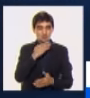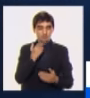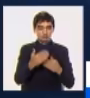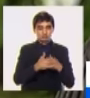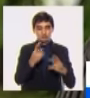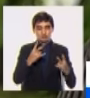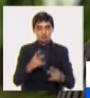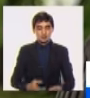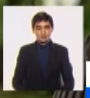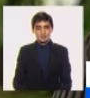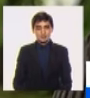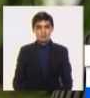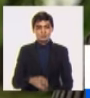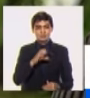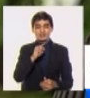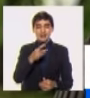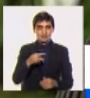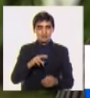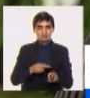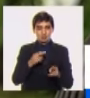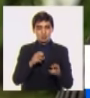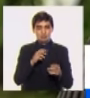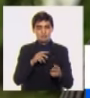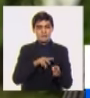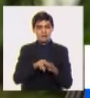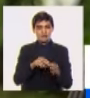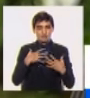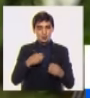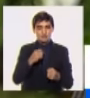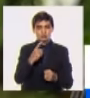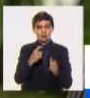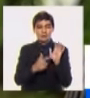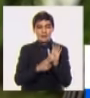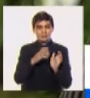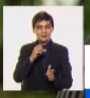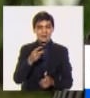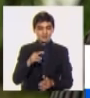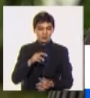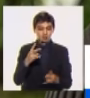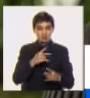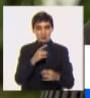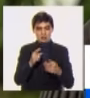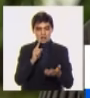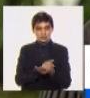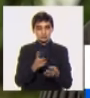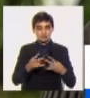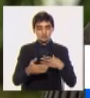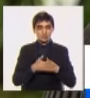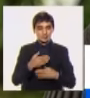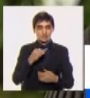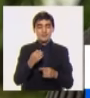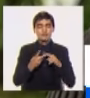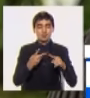надо привлечь по статье по средней тяжести это 107 статья да обязательно надо привлечь во